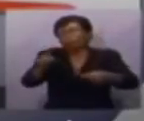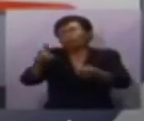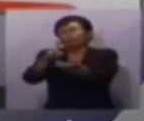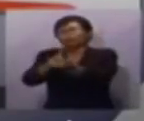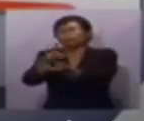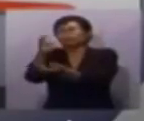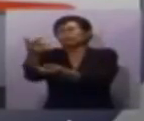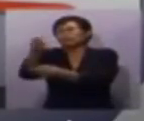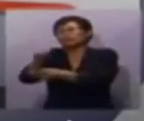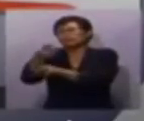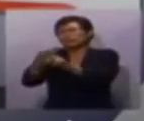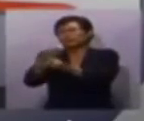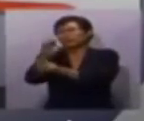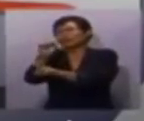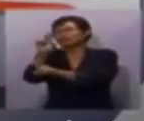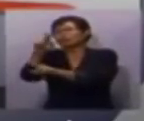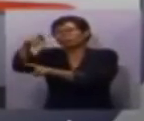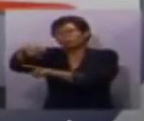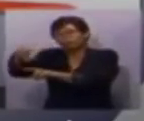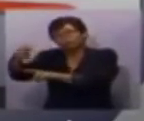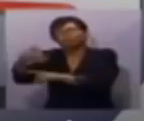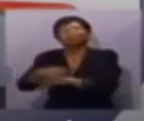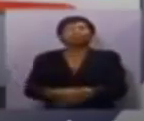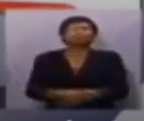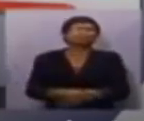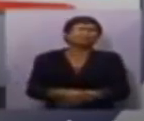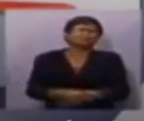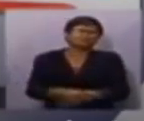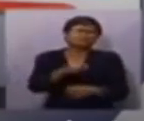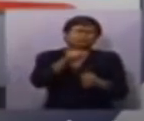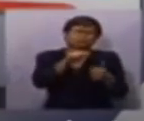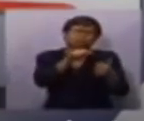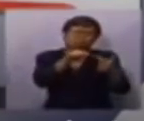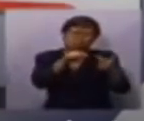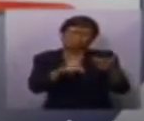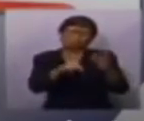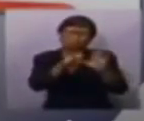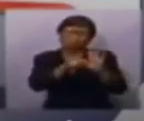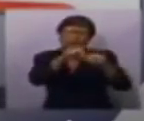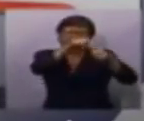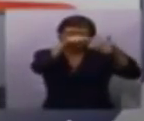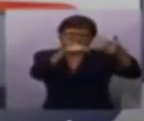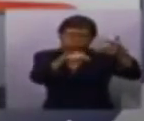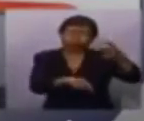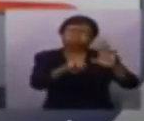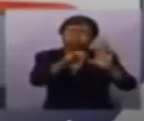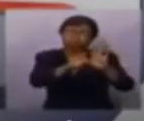Dr. Sim daripada SUPP. Dan ini antara kerusi-kerusi yang